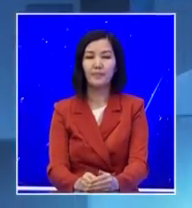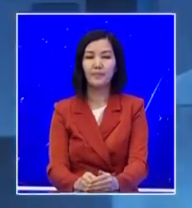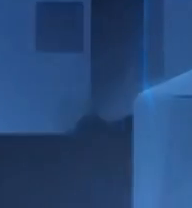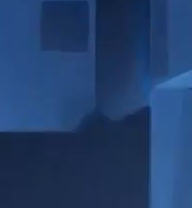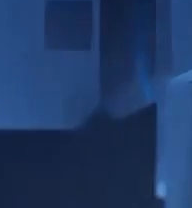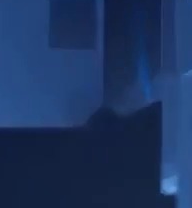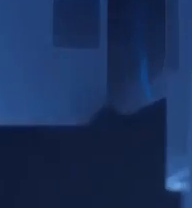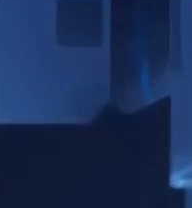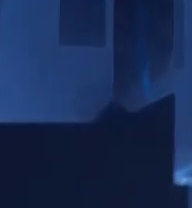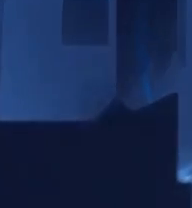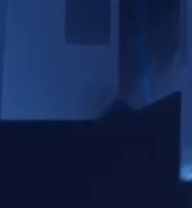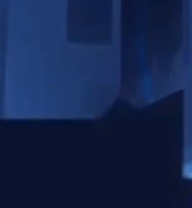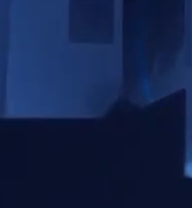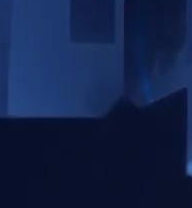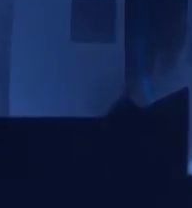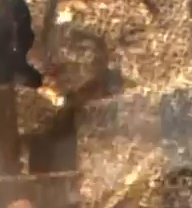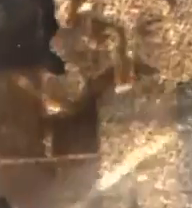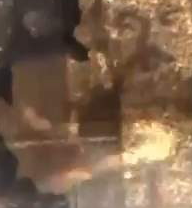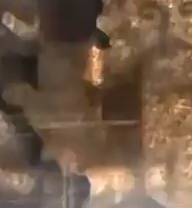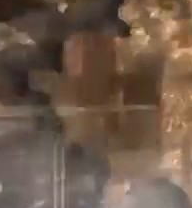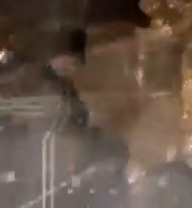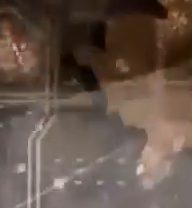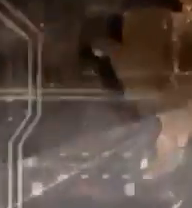Антелов, Жетісу арнасы.